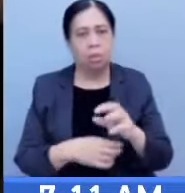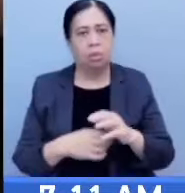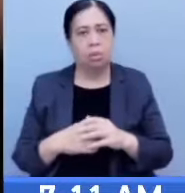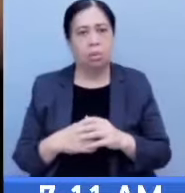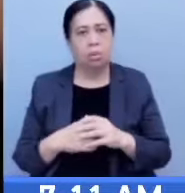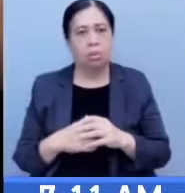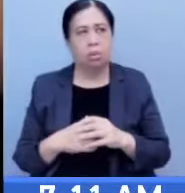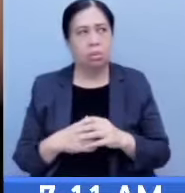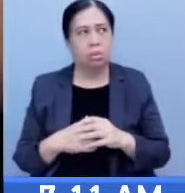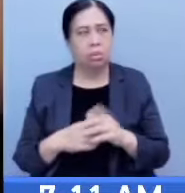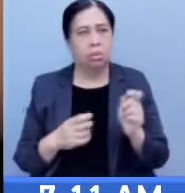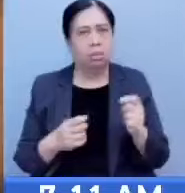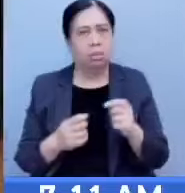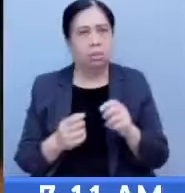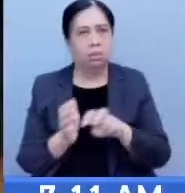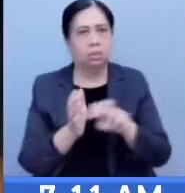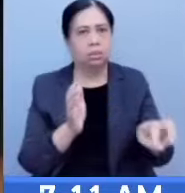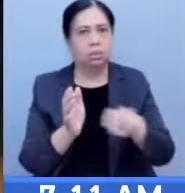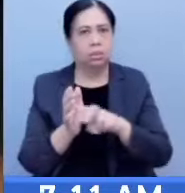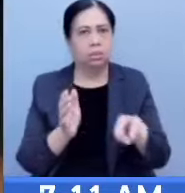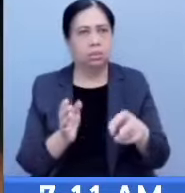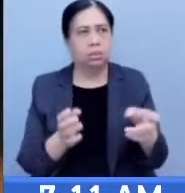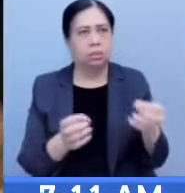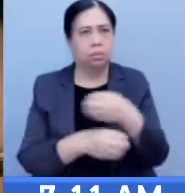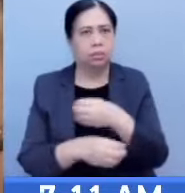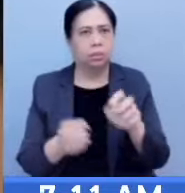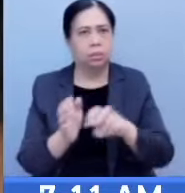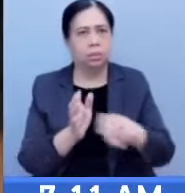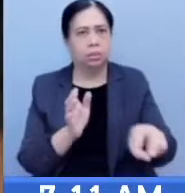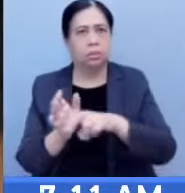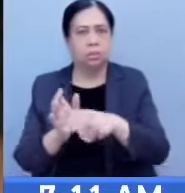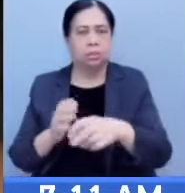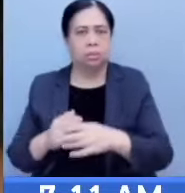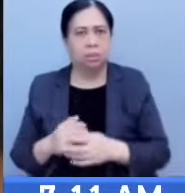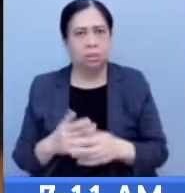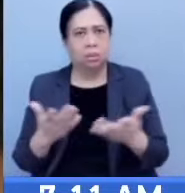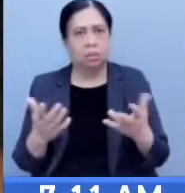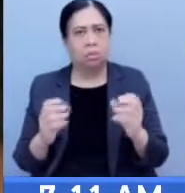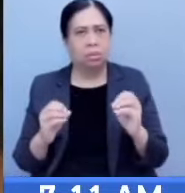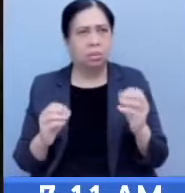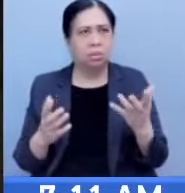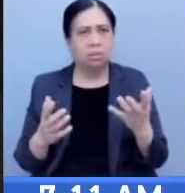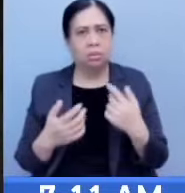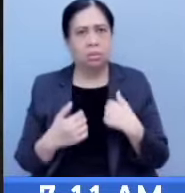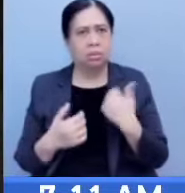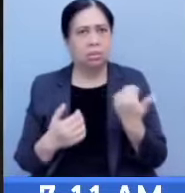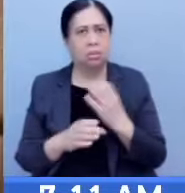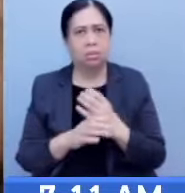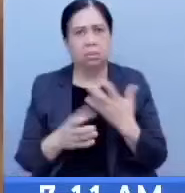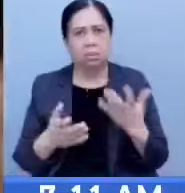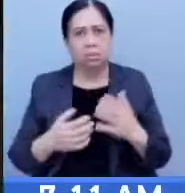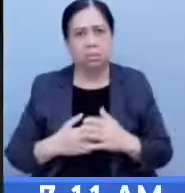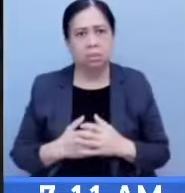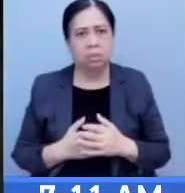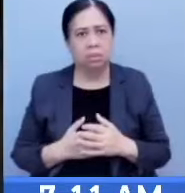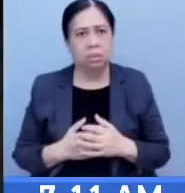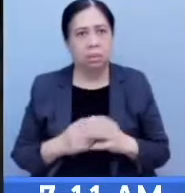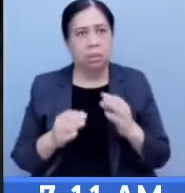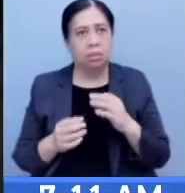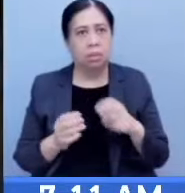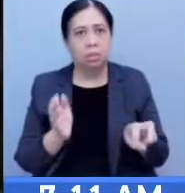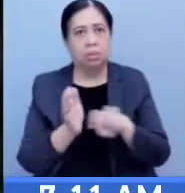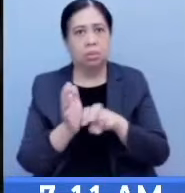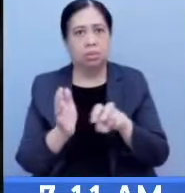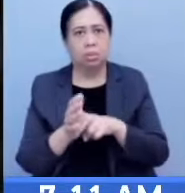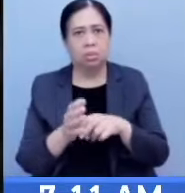Dadaan ko pa sa opisina nila. Wala akong ibang Kung mag-commute naman ako, napakalaking